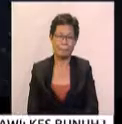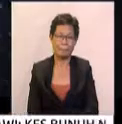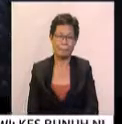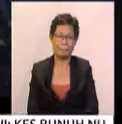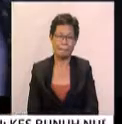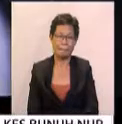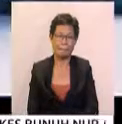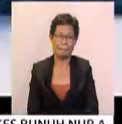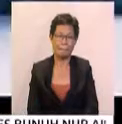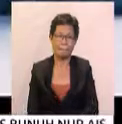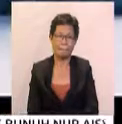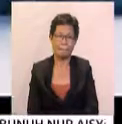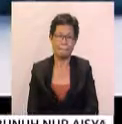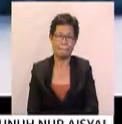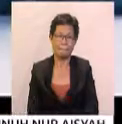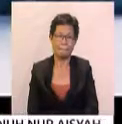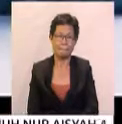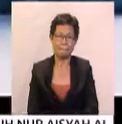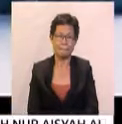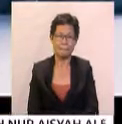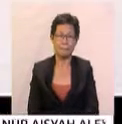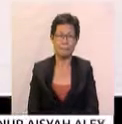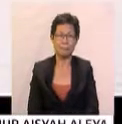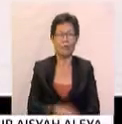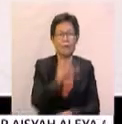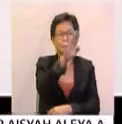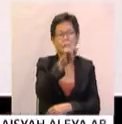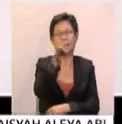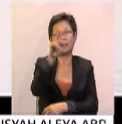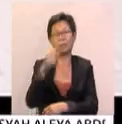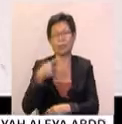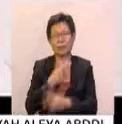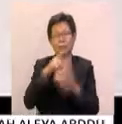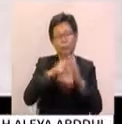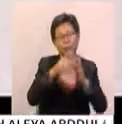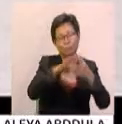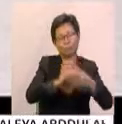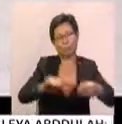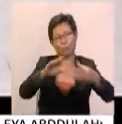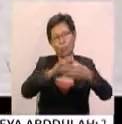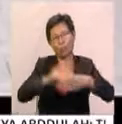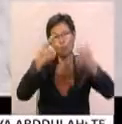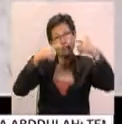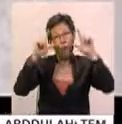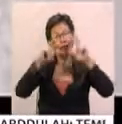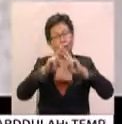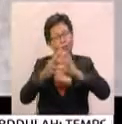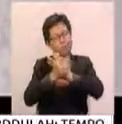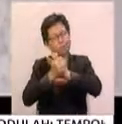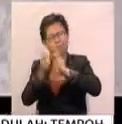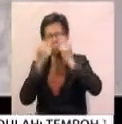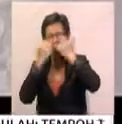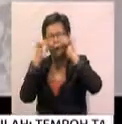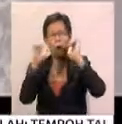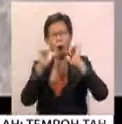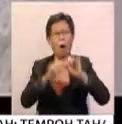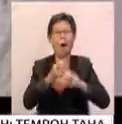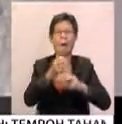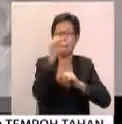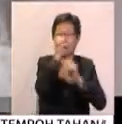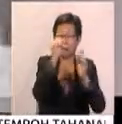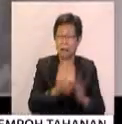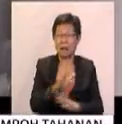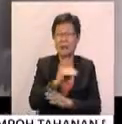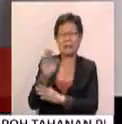dari detik kita bertemu. Bidiva malam ini kami mulakan dengan kisah selebriti yang sangat berbakat. Bukan saja bergelar penyanyi,